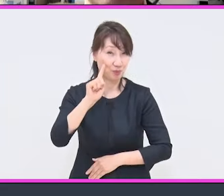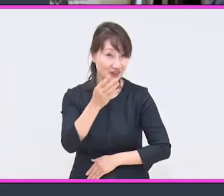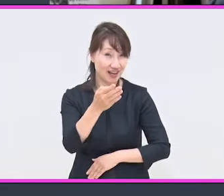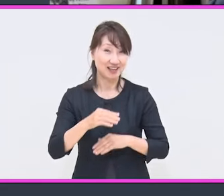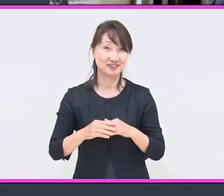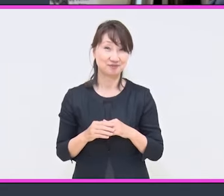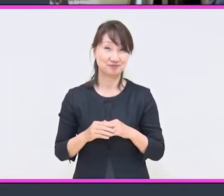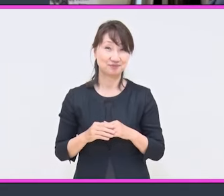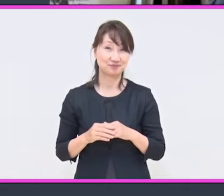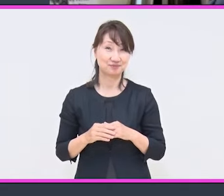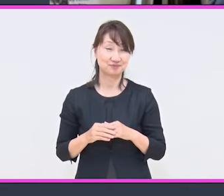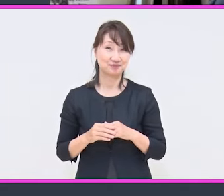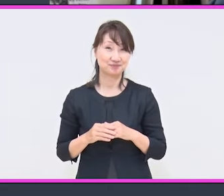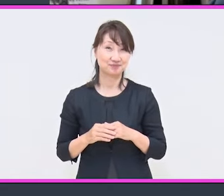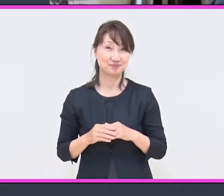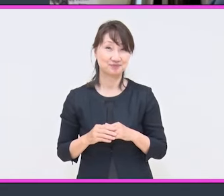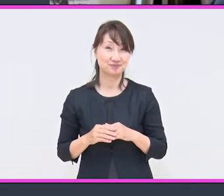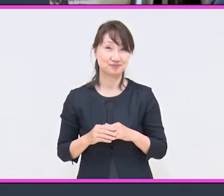ますか。